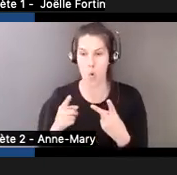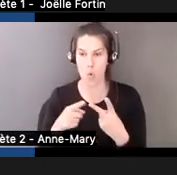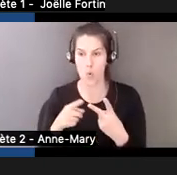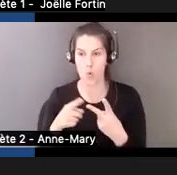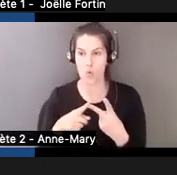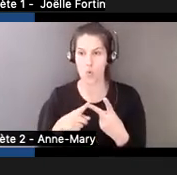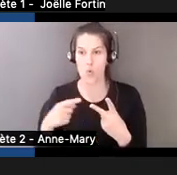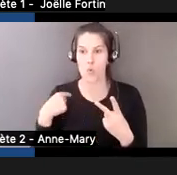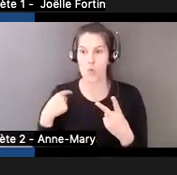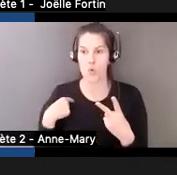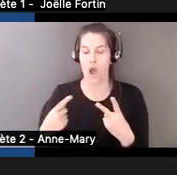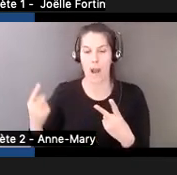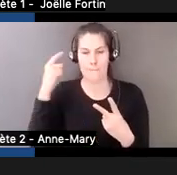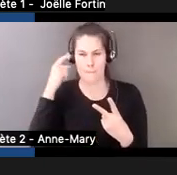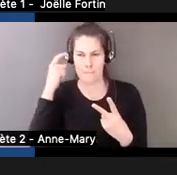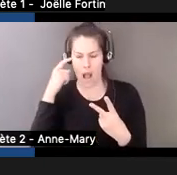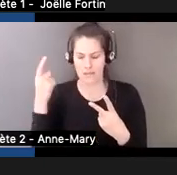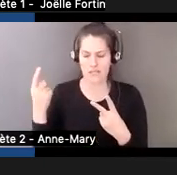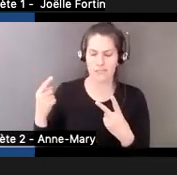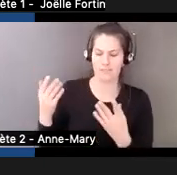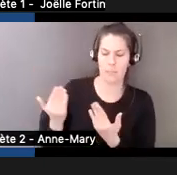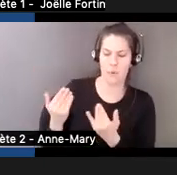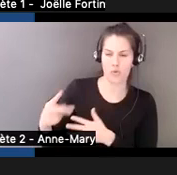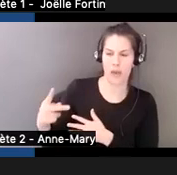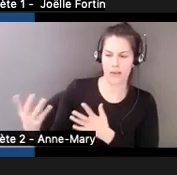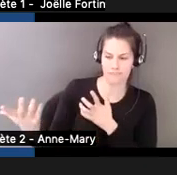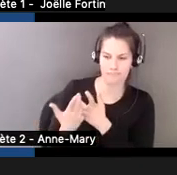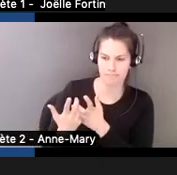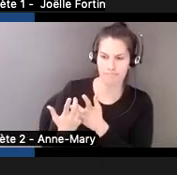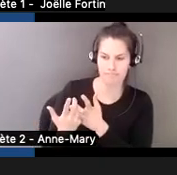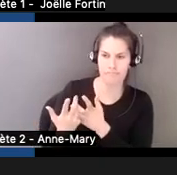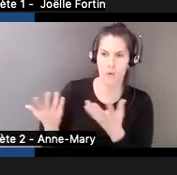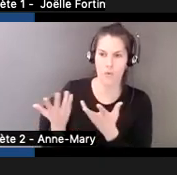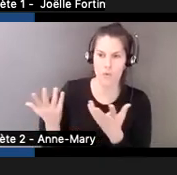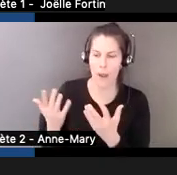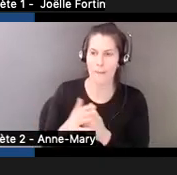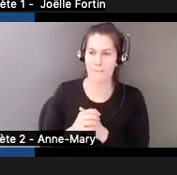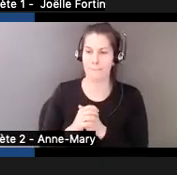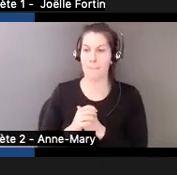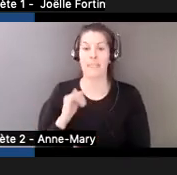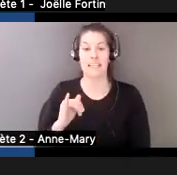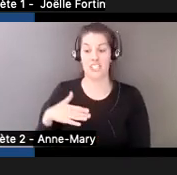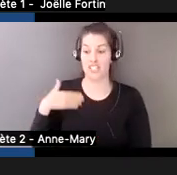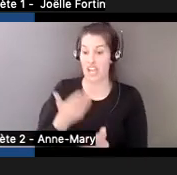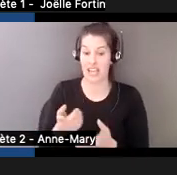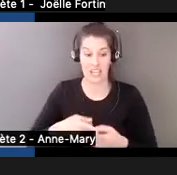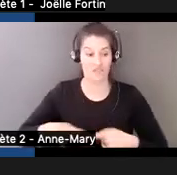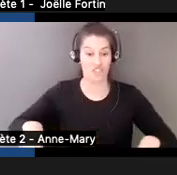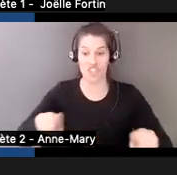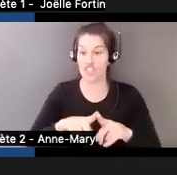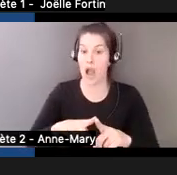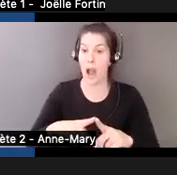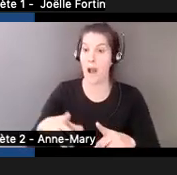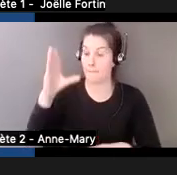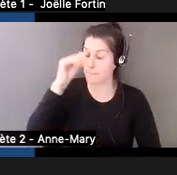réellement regarder ces aspects. C'est l'impact de nos actions. Si j'arrive dans une chambre et j'ai un ton de voix très corsé, d'accord,